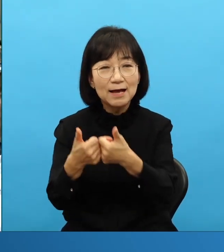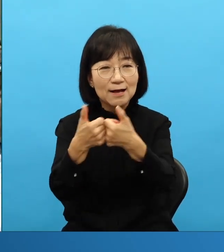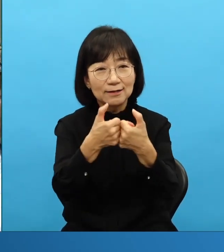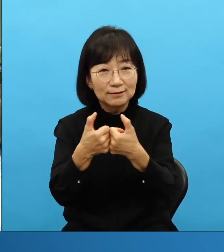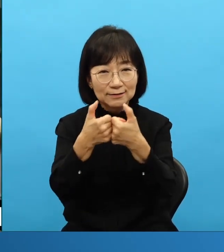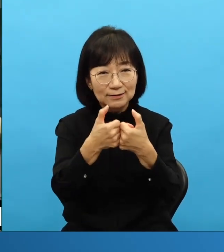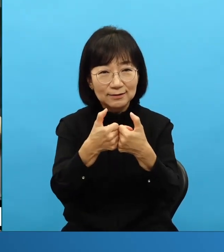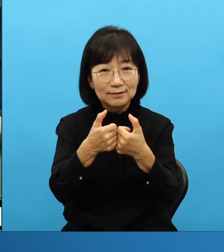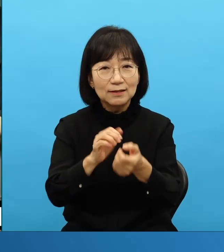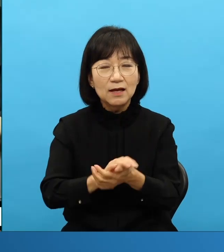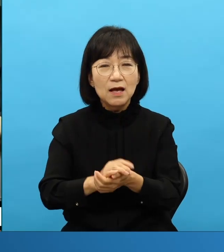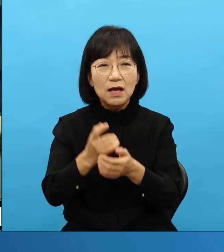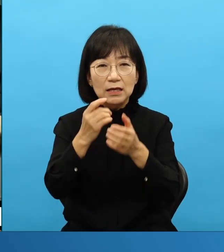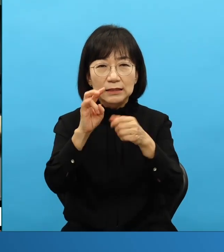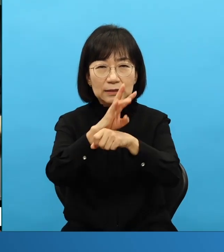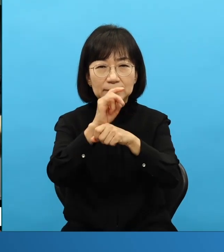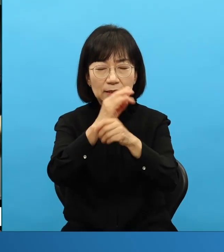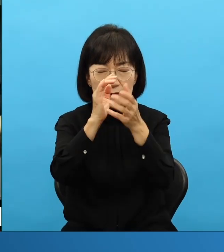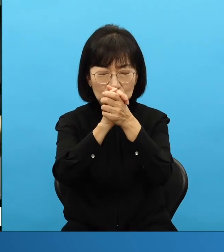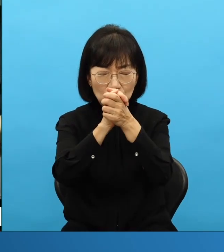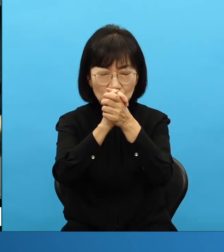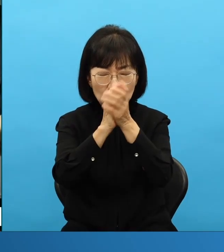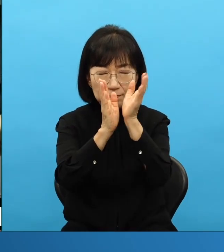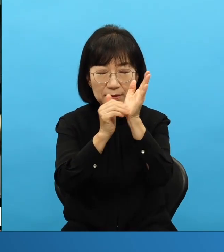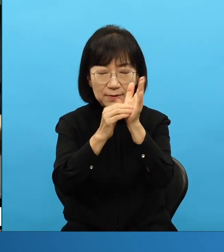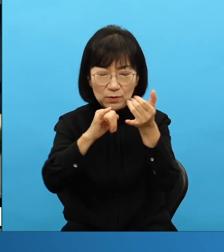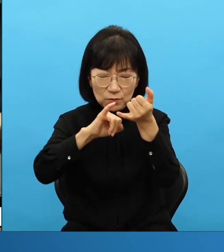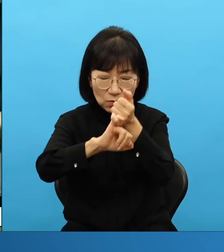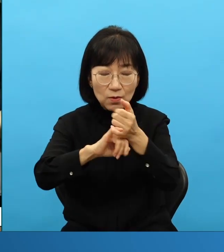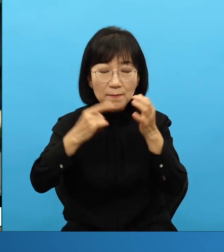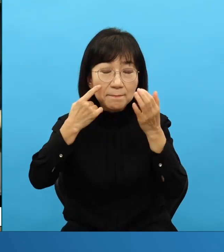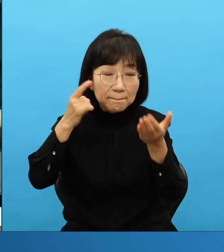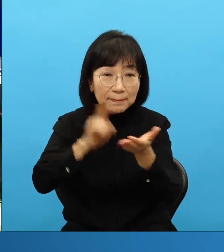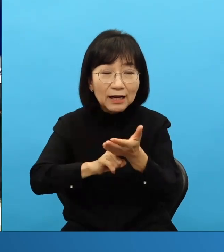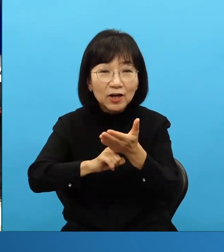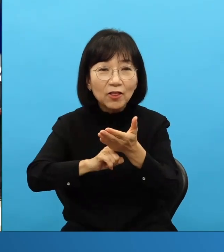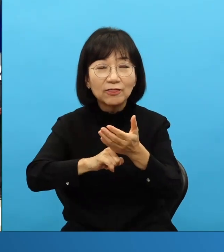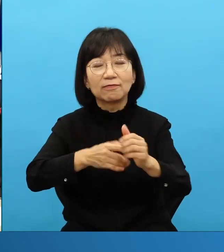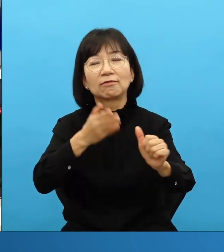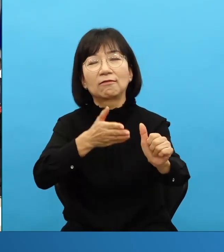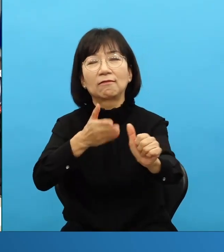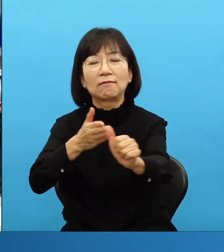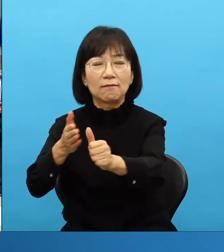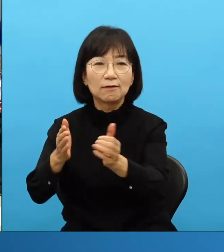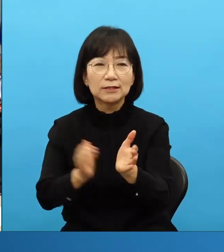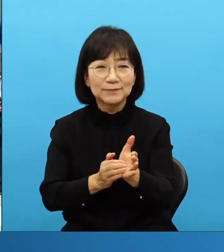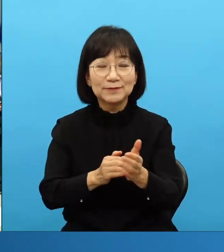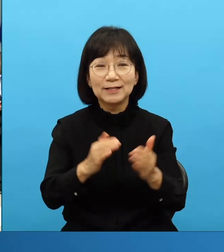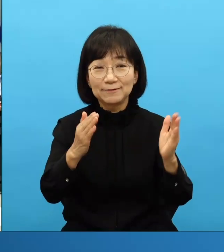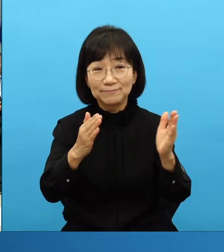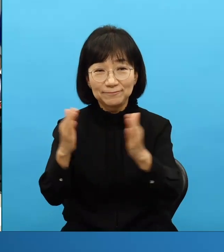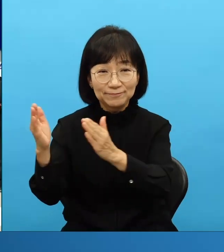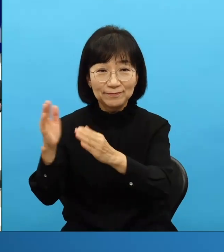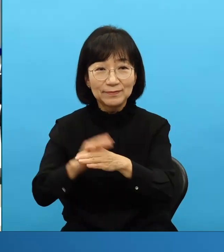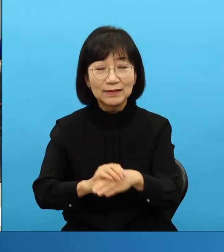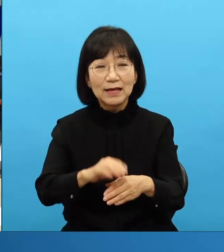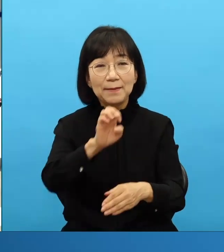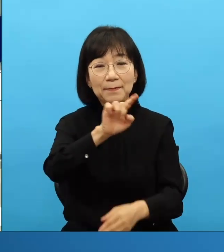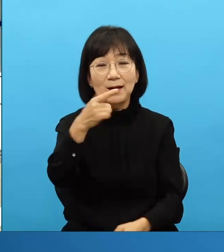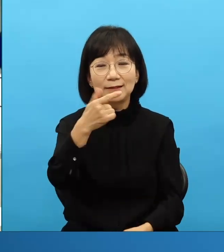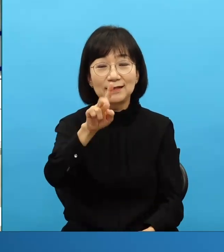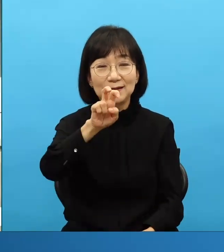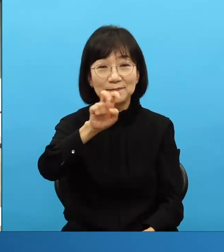24 기도의 비밀을 반드시 찾아 누리라고 미션을 전달했습니다. 한편 파나마 RUTC 입단